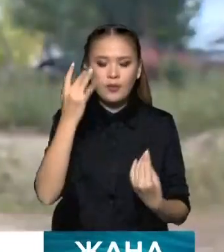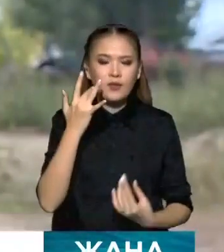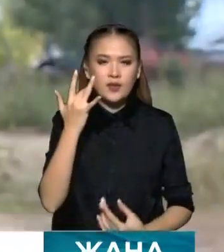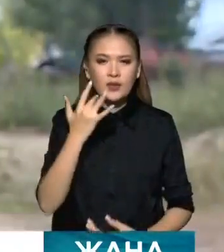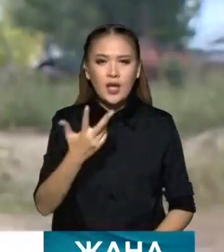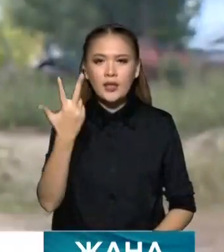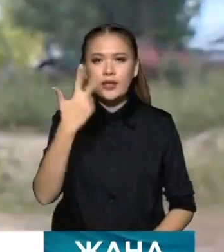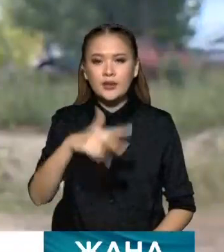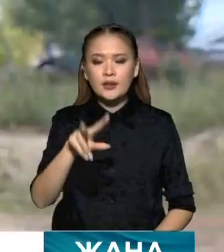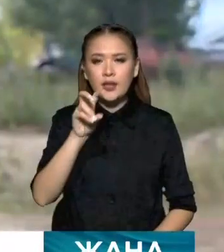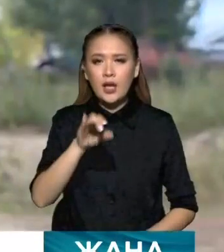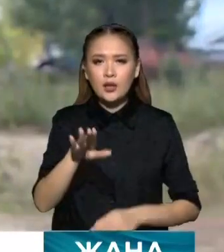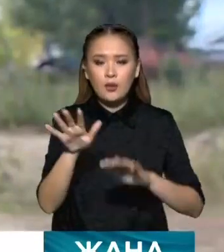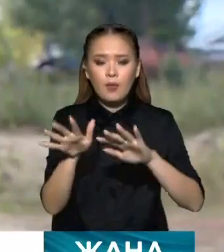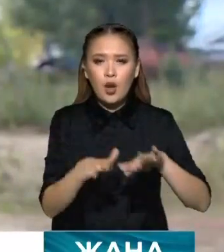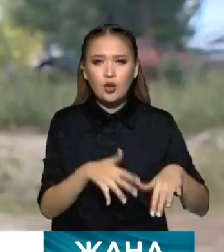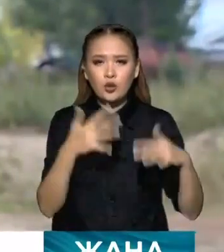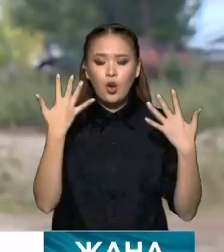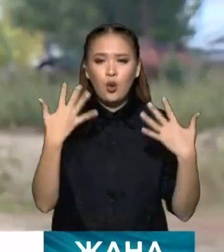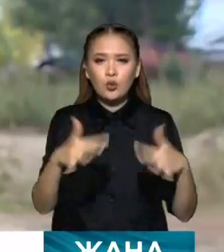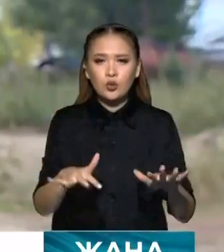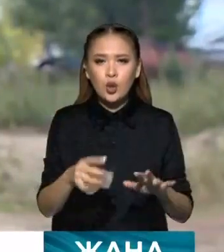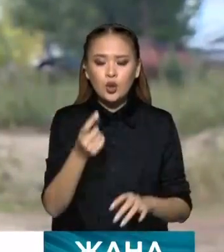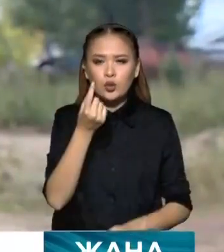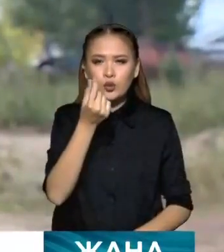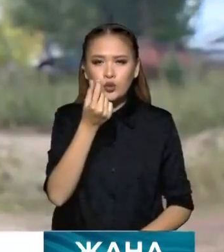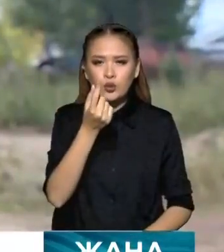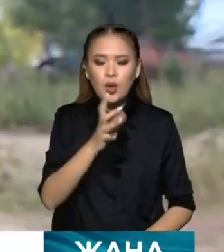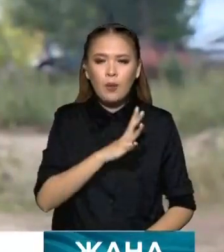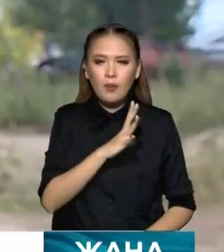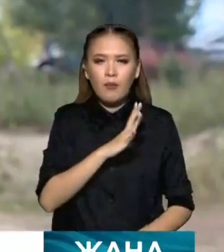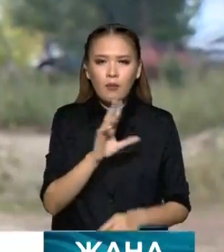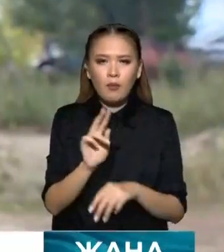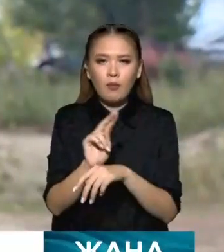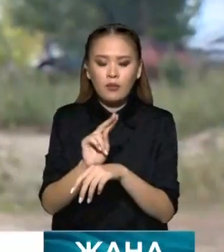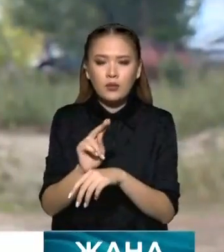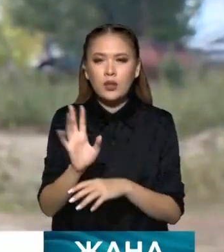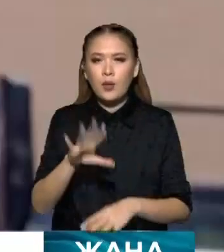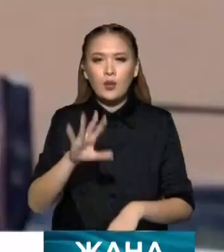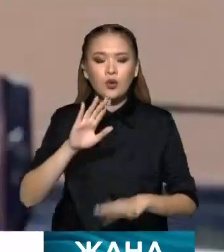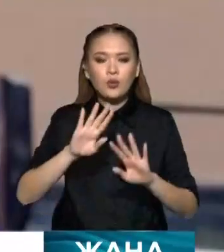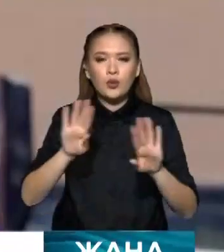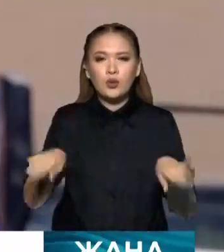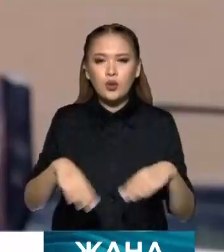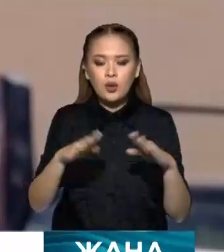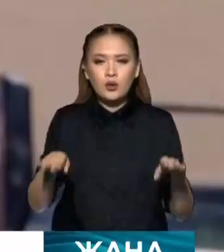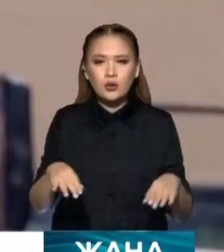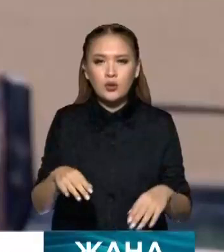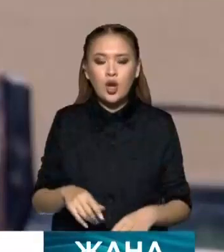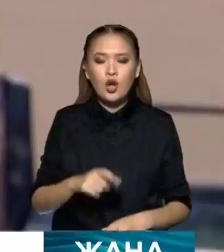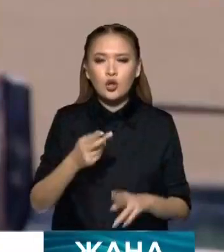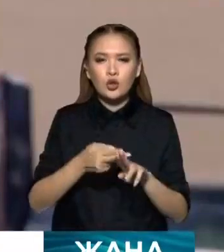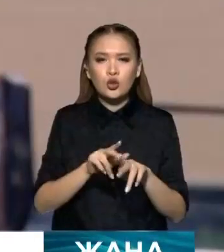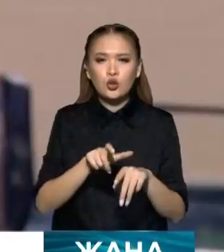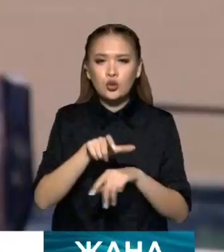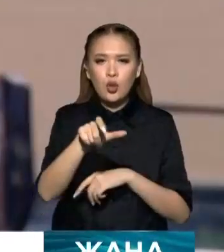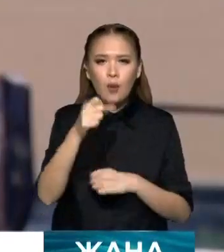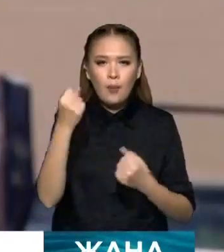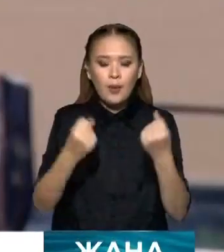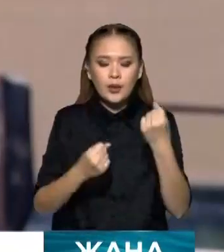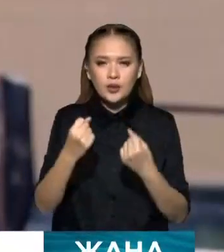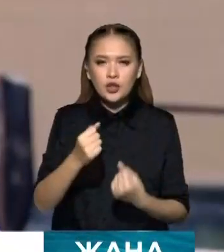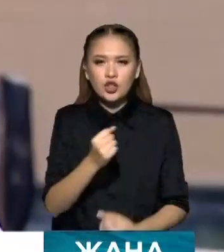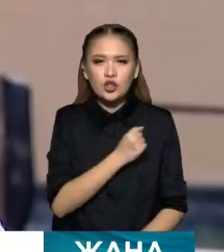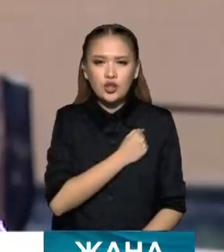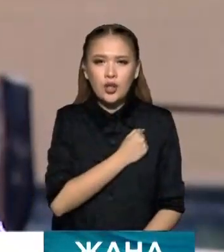жол. Оны кішкене нетеді. Грейдер өтет болды, одан басқа түк төстемейді. Ана жолмен деген машинаға жүру деген